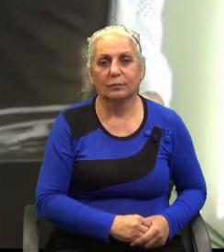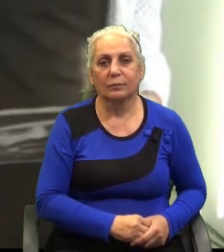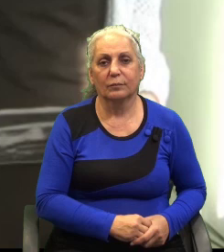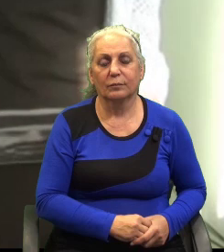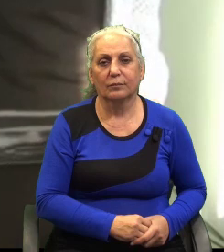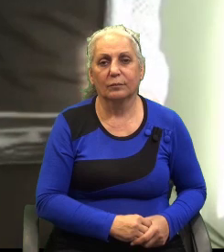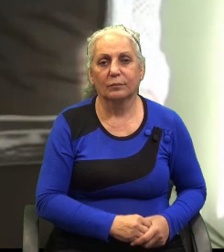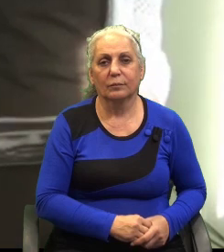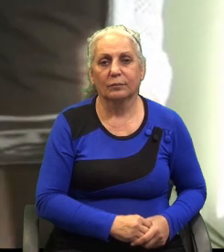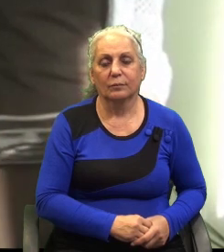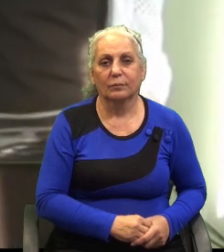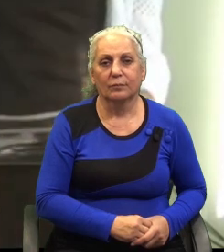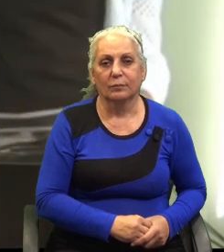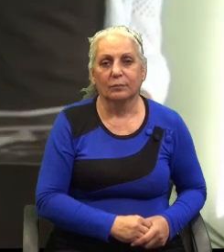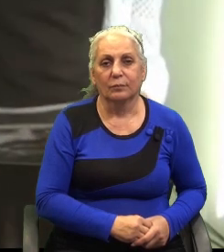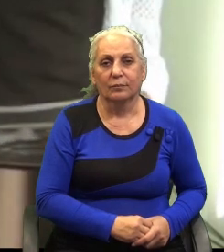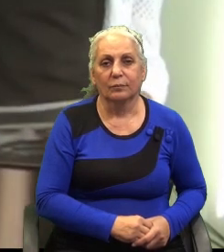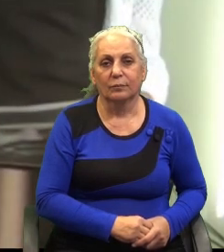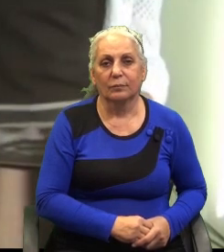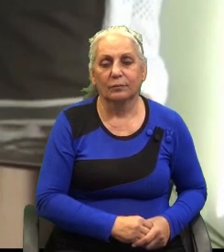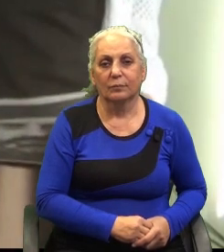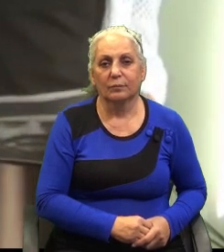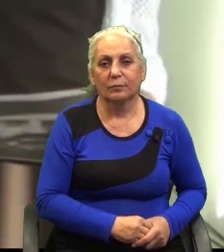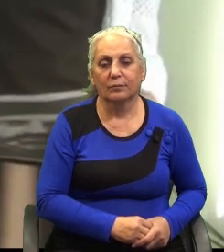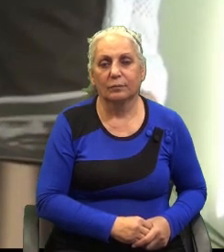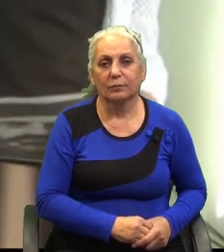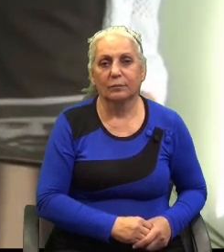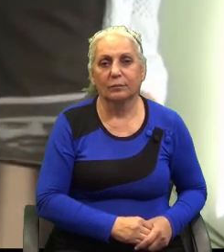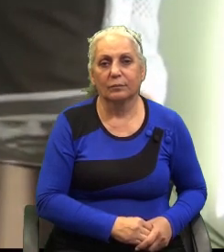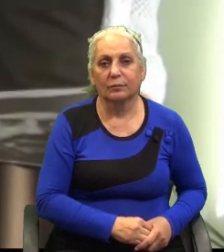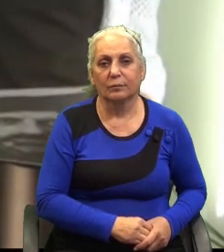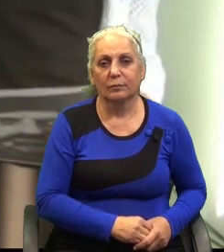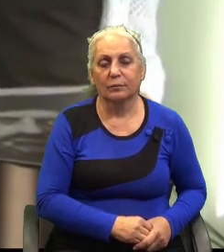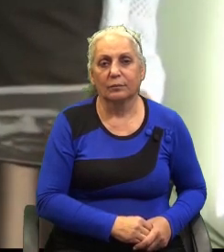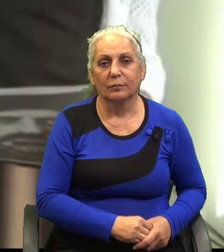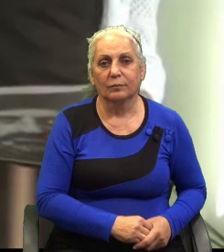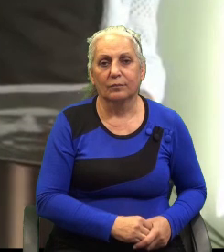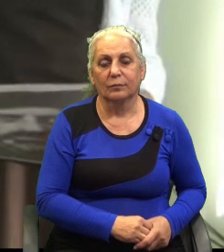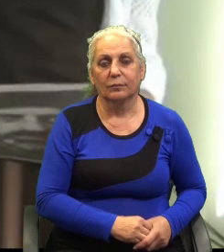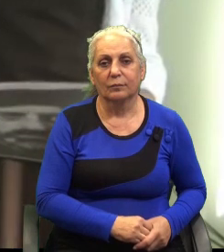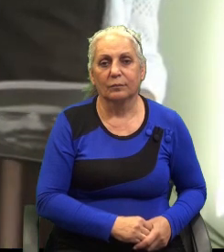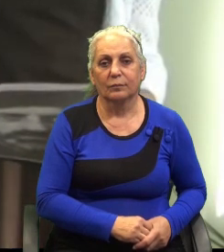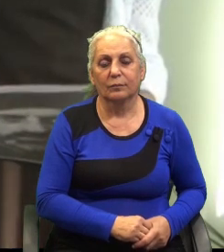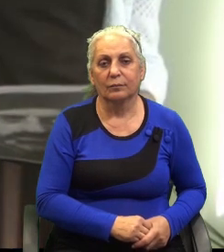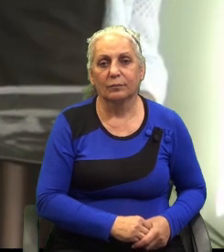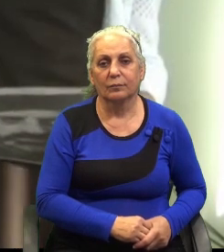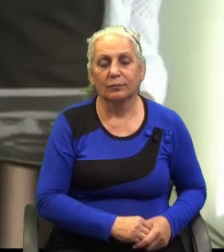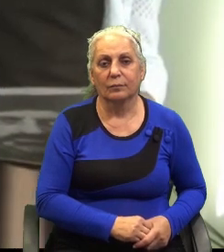է պետք, հոգնել հոգնեցրել եմ, ամեն ինչ իր ժամանակն ունի, չէ՞։